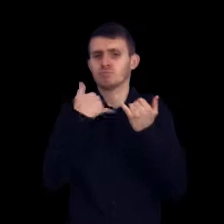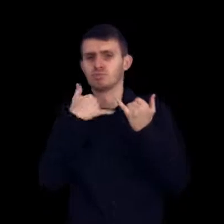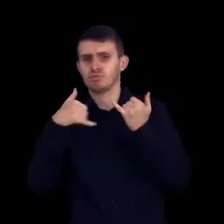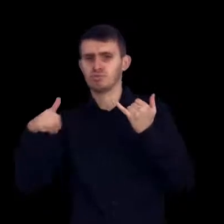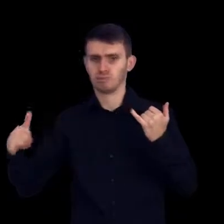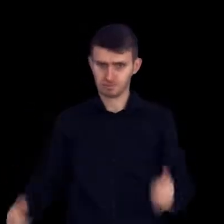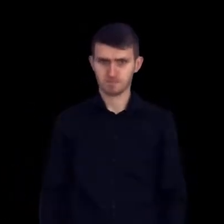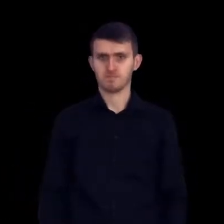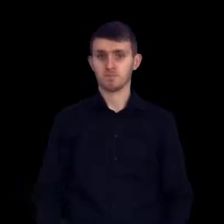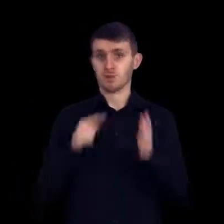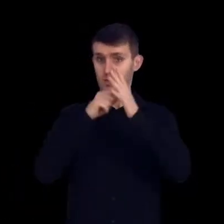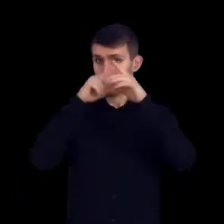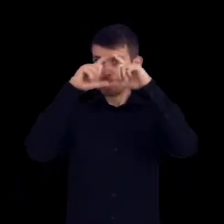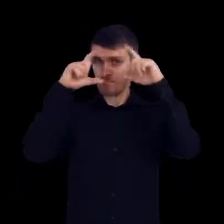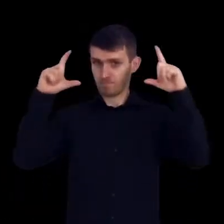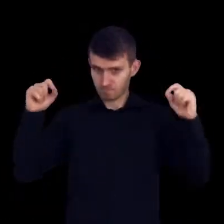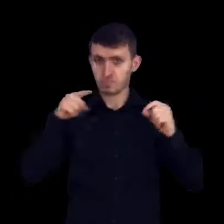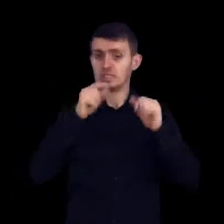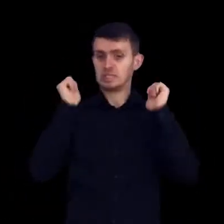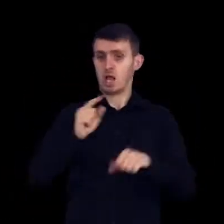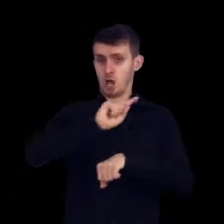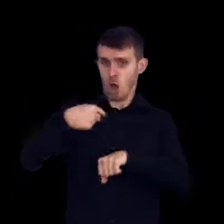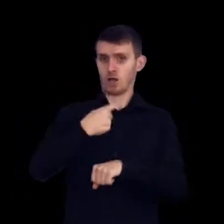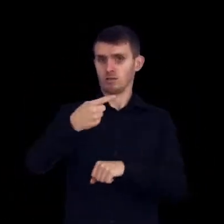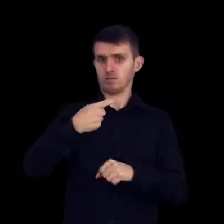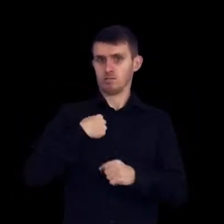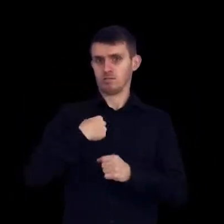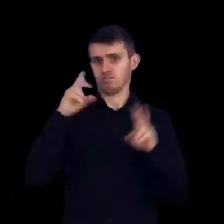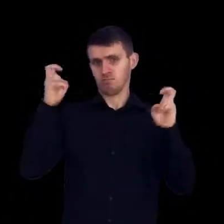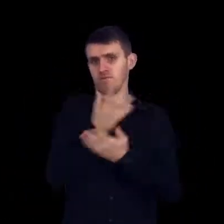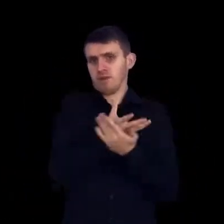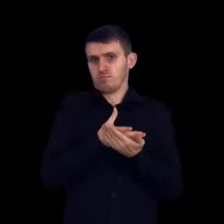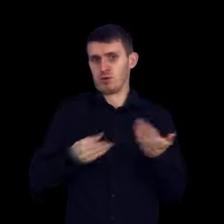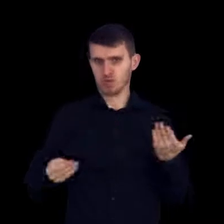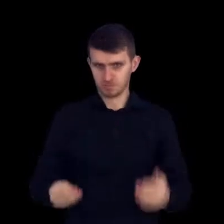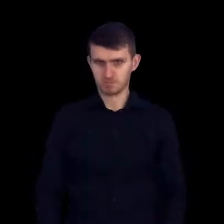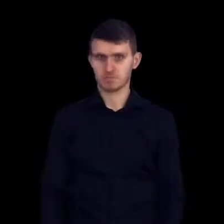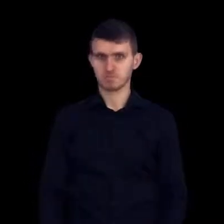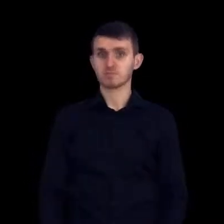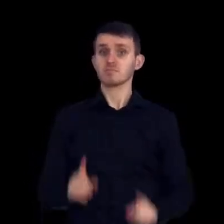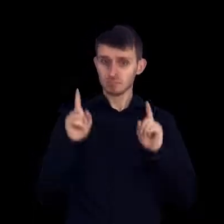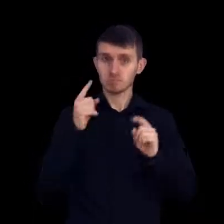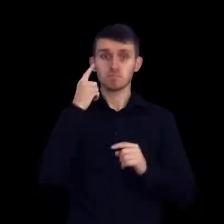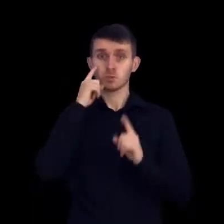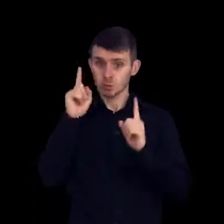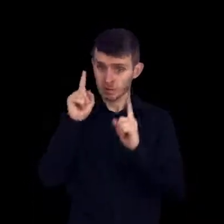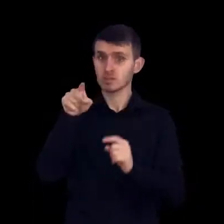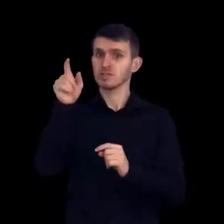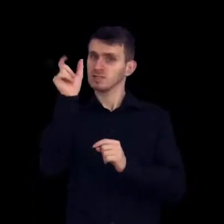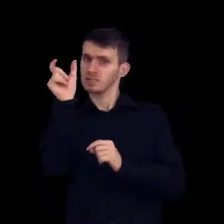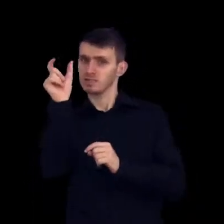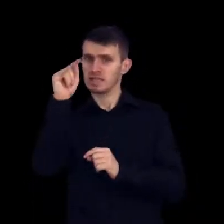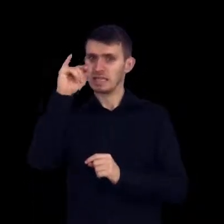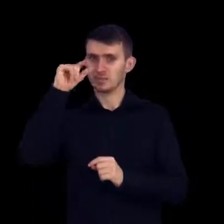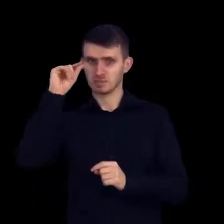godzinę to wyrażenia określa Ile zarabiam w ciągu każdej godziny pracy warto